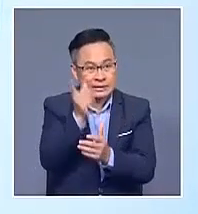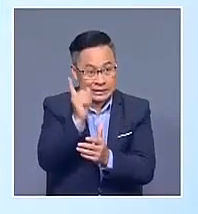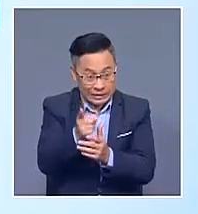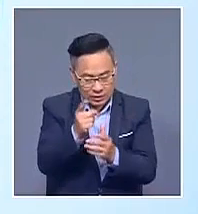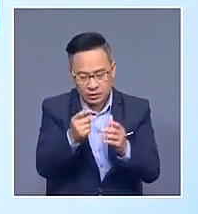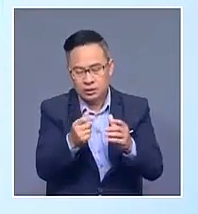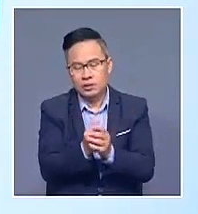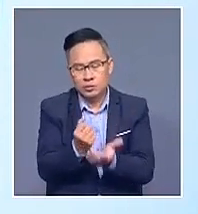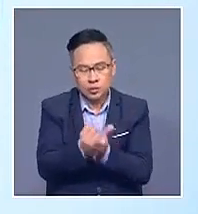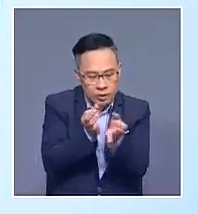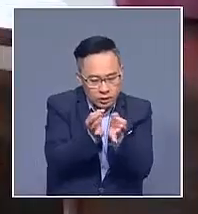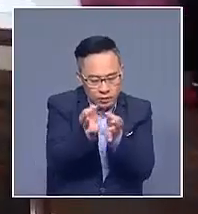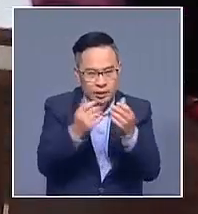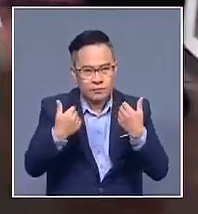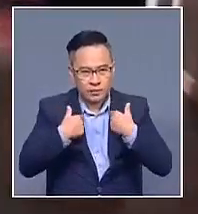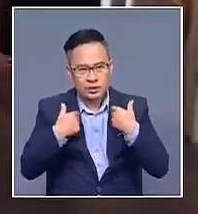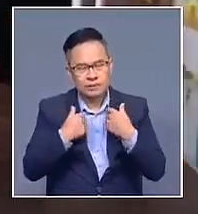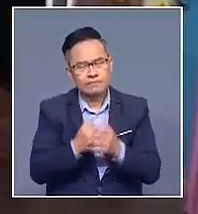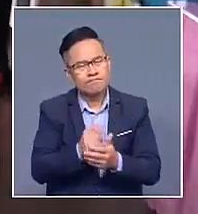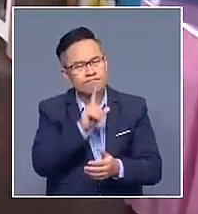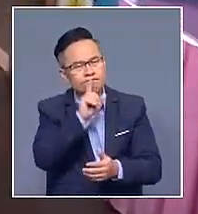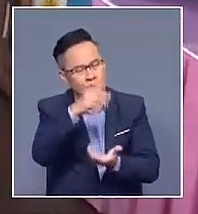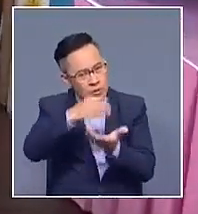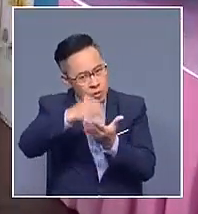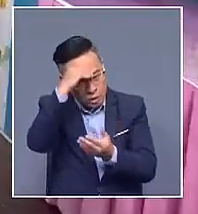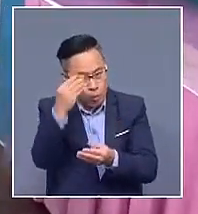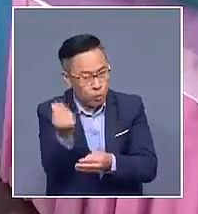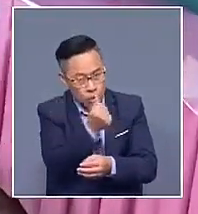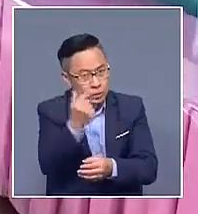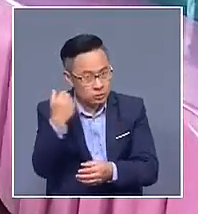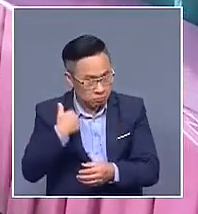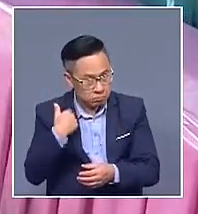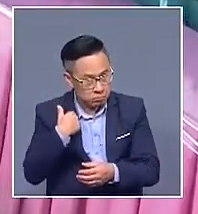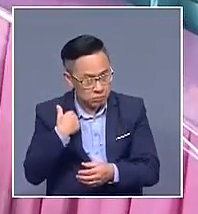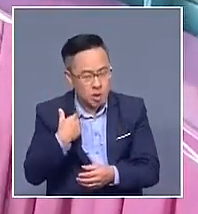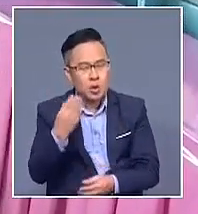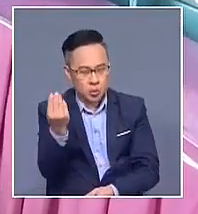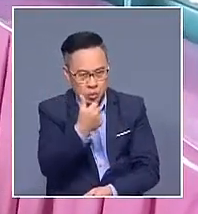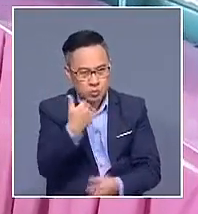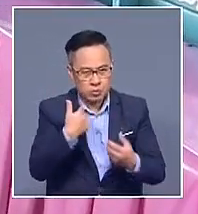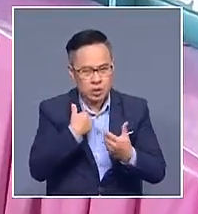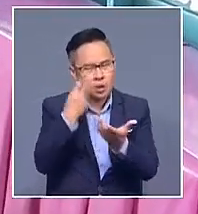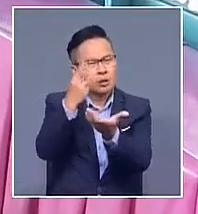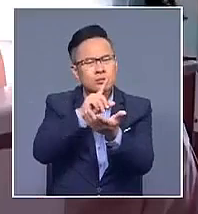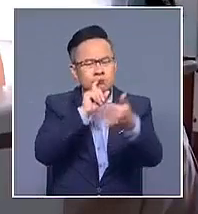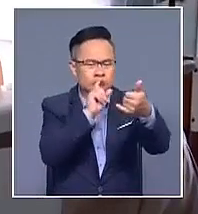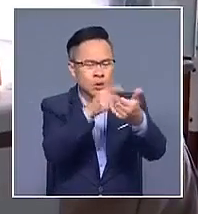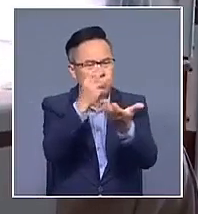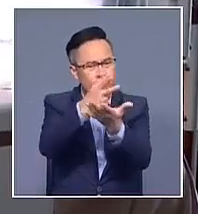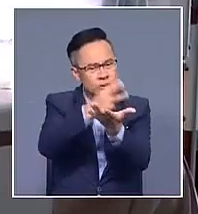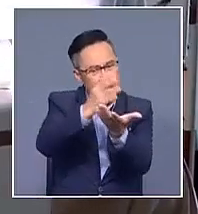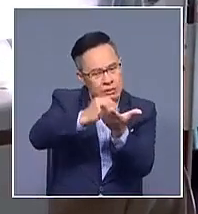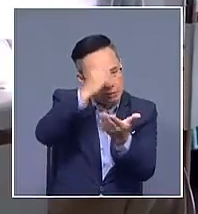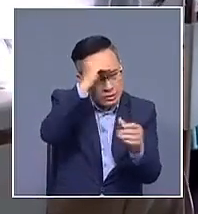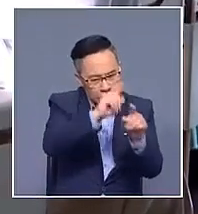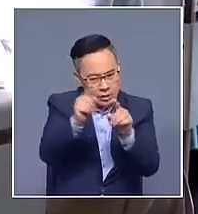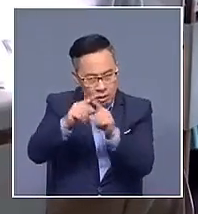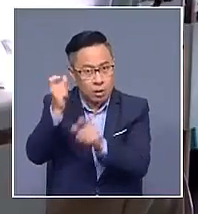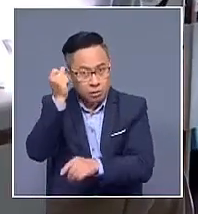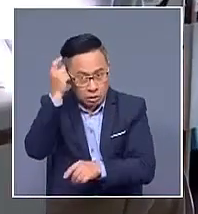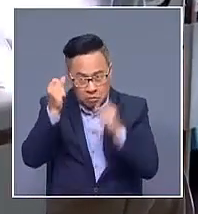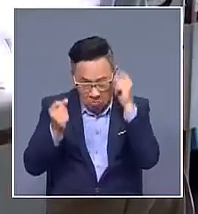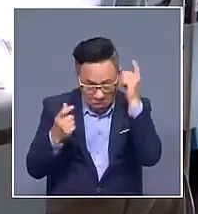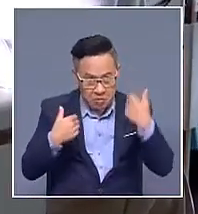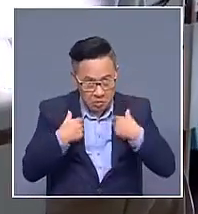ค่ะ แล้วเป็นไงคิดว่าวิชาทุกวิชาเนี่ยเรียนเข้าใจหมดไหม เข้าใจค่ะ